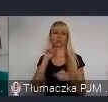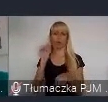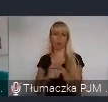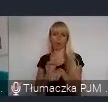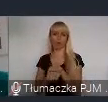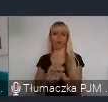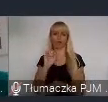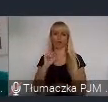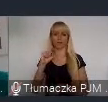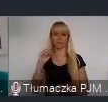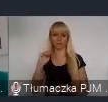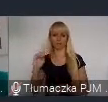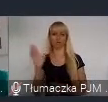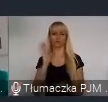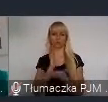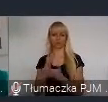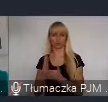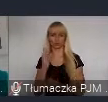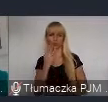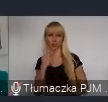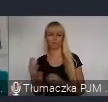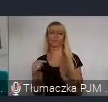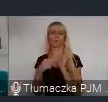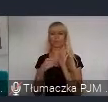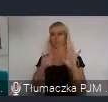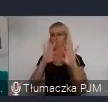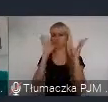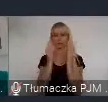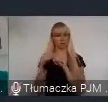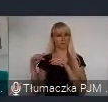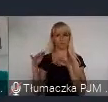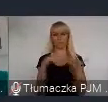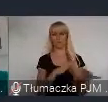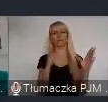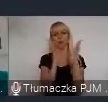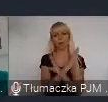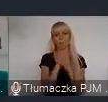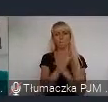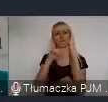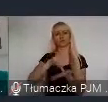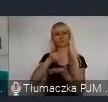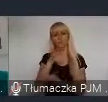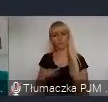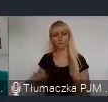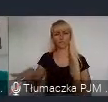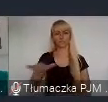Fundusz Europejski na infrastrukturę, klimat i środowisko, to, o czym wcześniej było omawiane